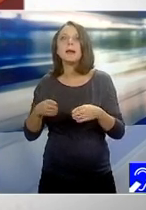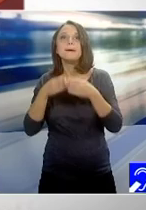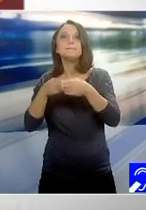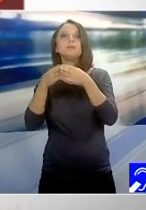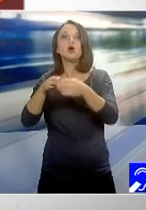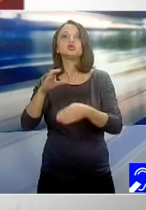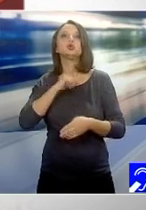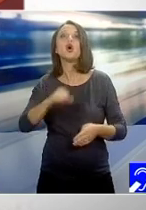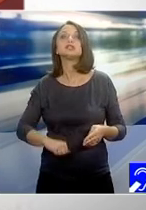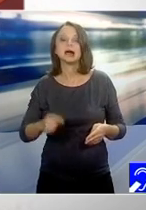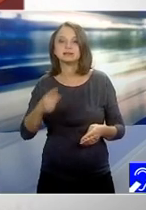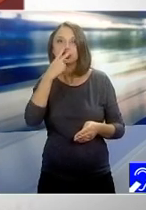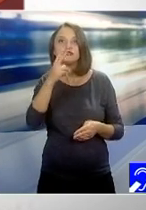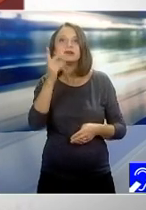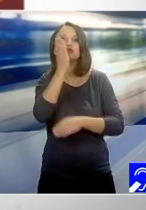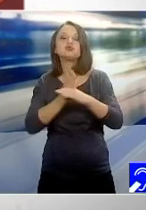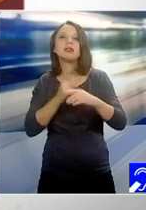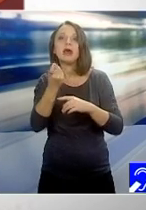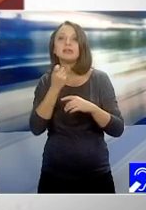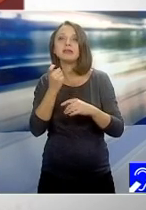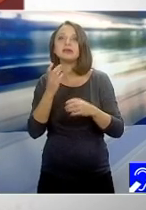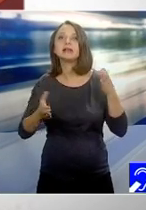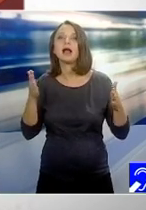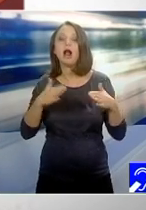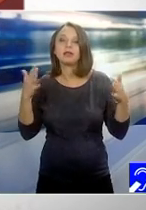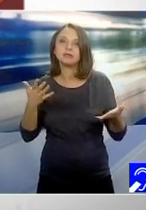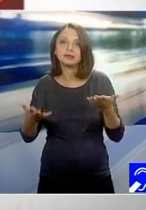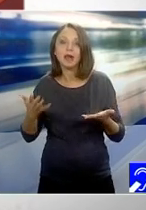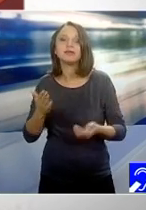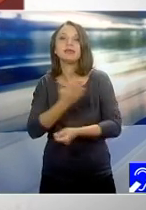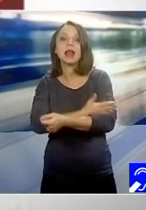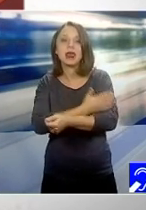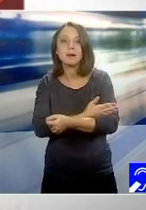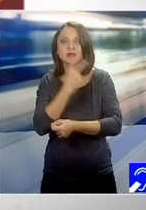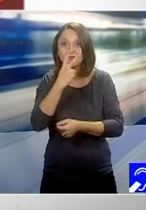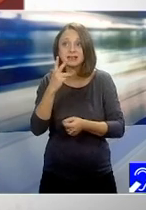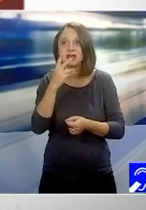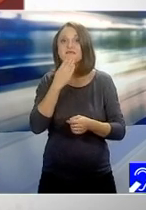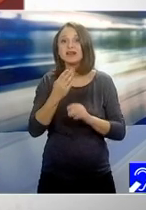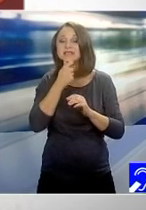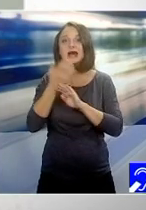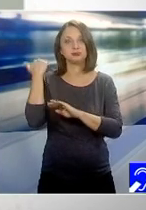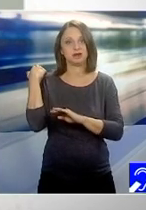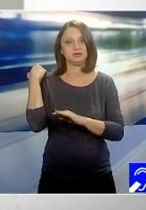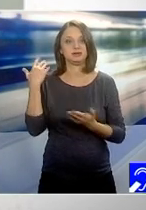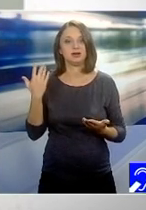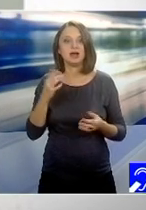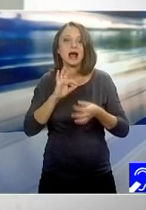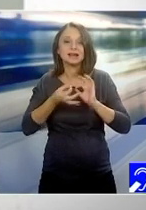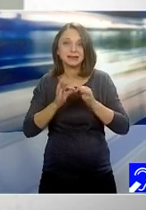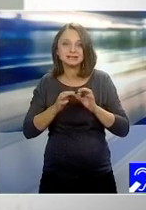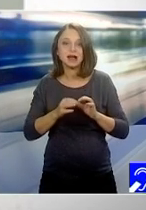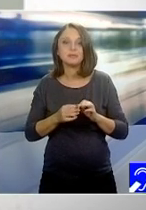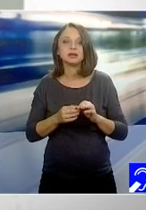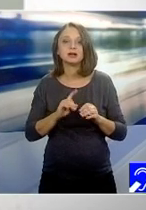astăzi și o să vedem că există jumătate din cantitatea de masă lemnoasă ce era anul trecut. Asta arată că nu se mai duce cu documente, materiale noastre